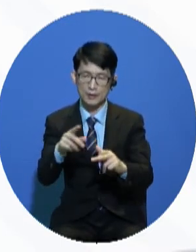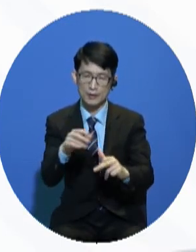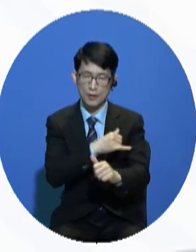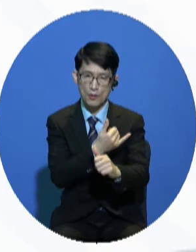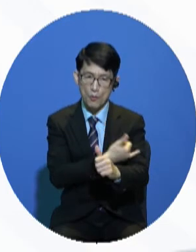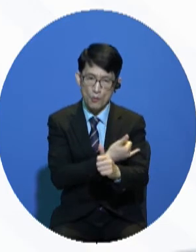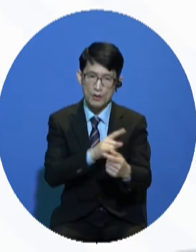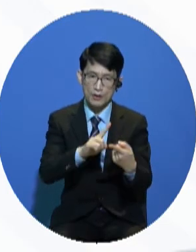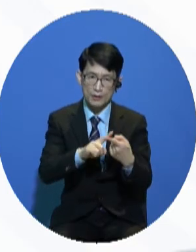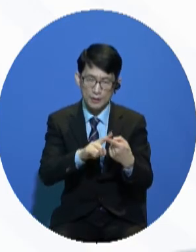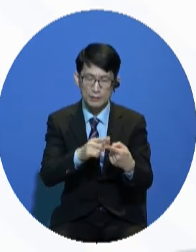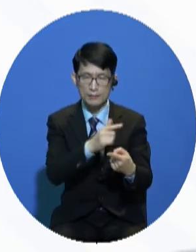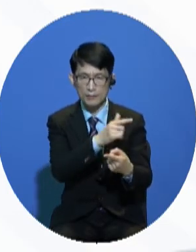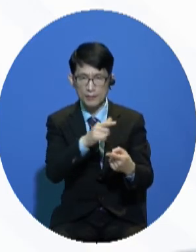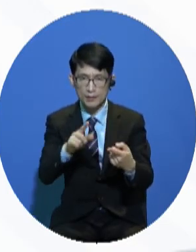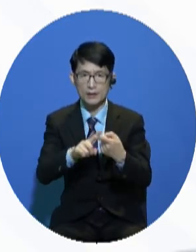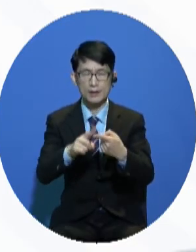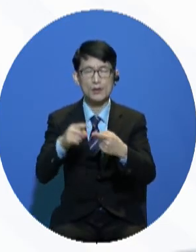관한 모든 내용을